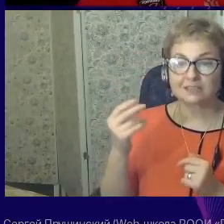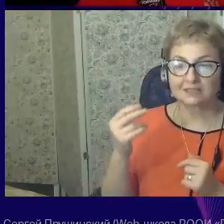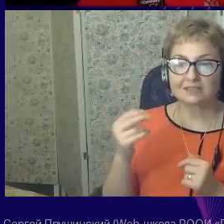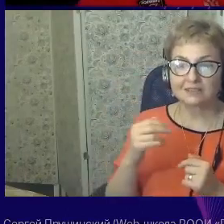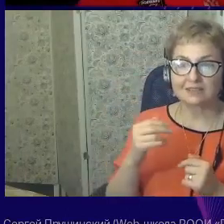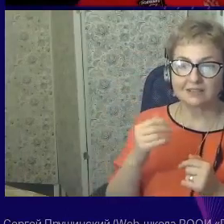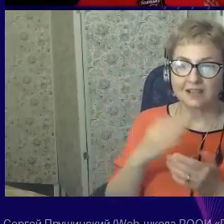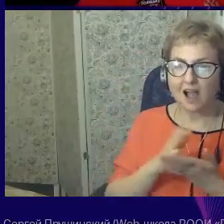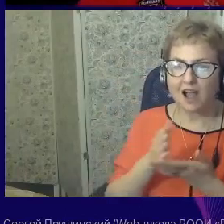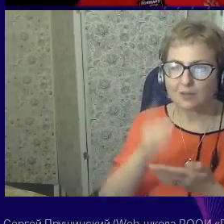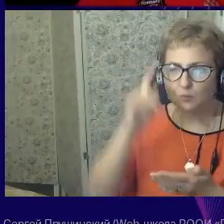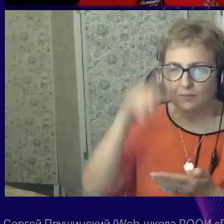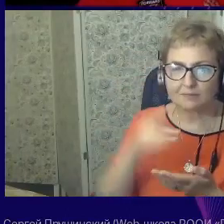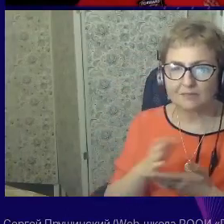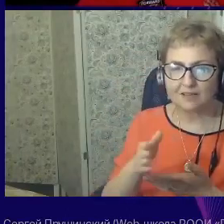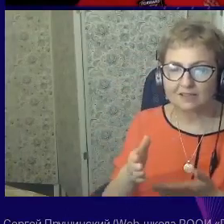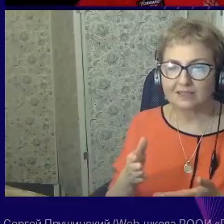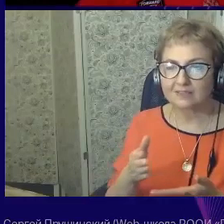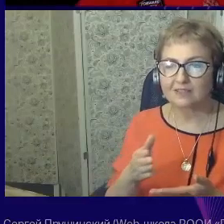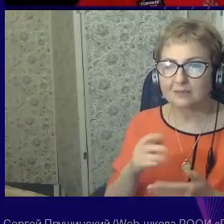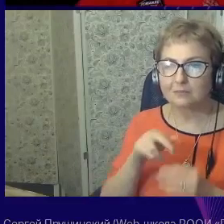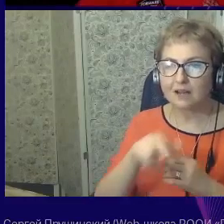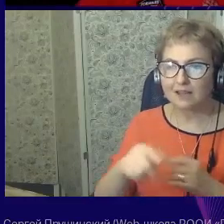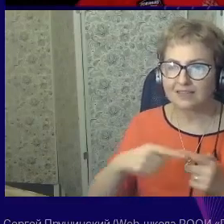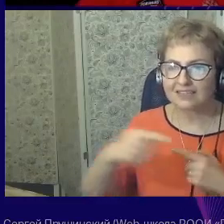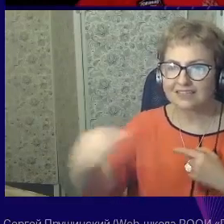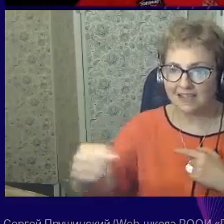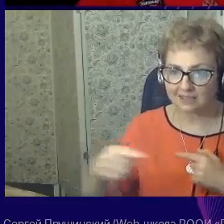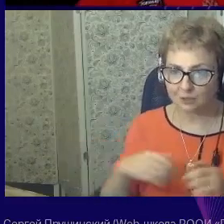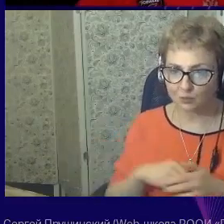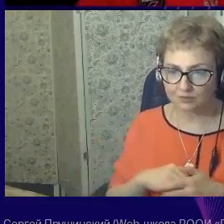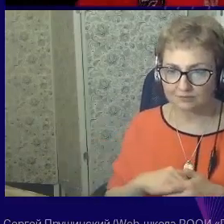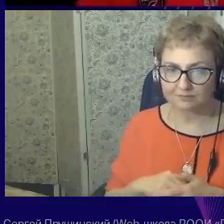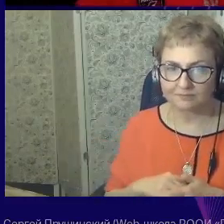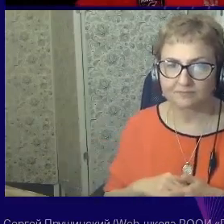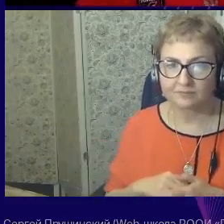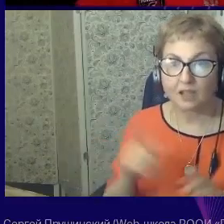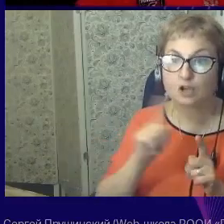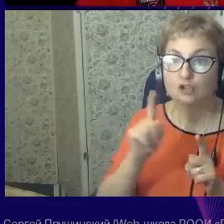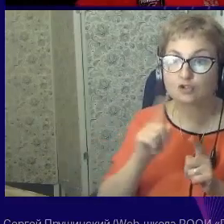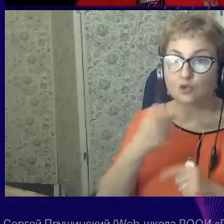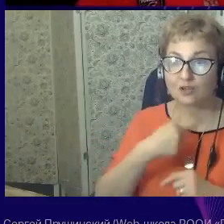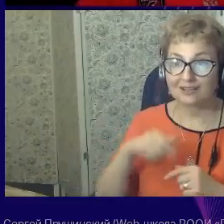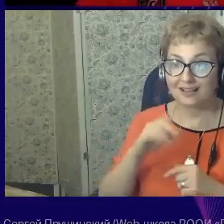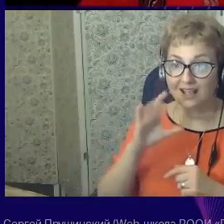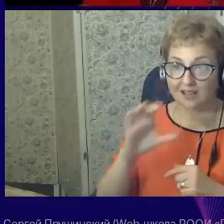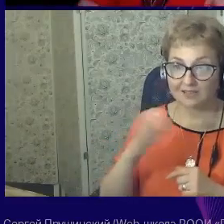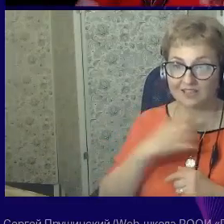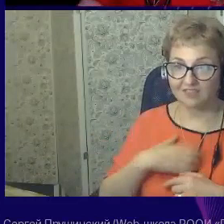научились в ориентировании проходить дистанции. Что для нас